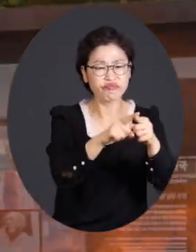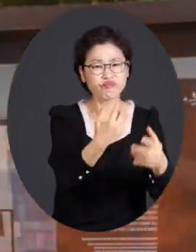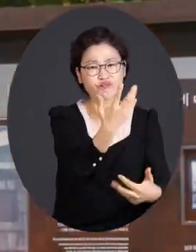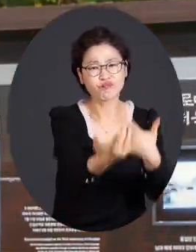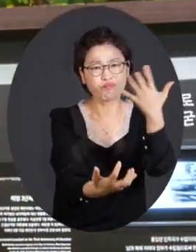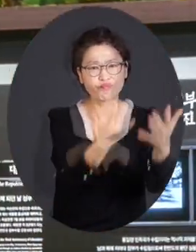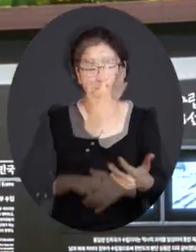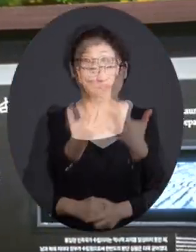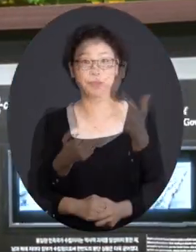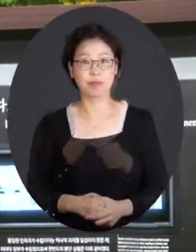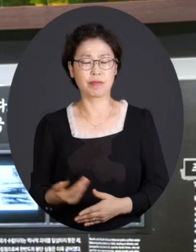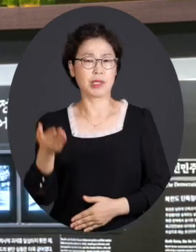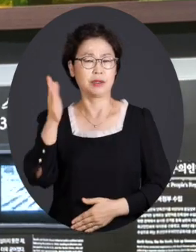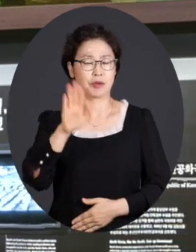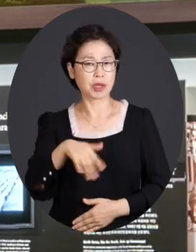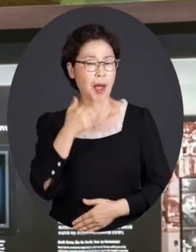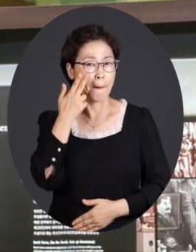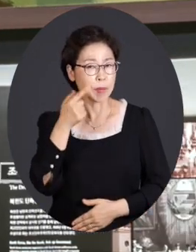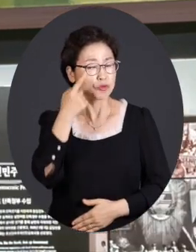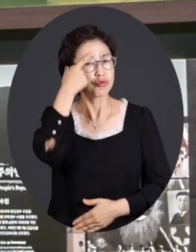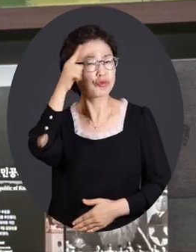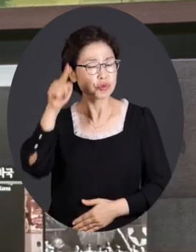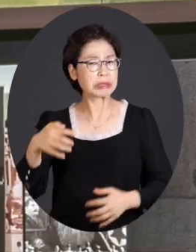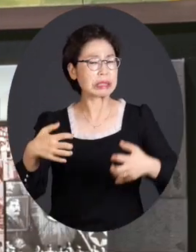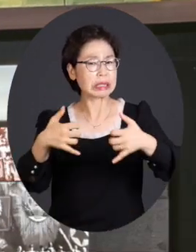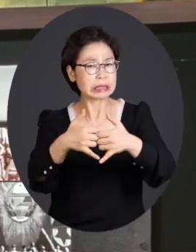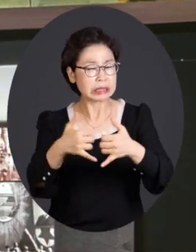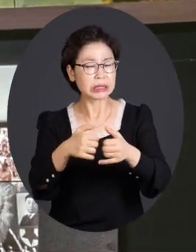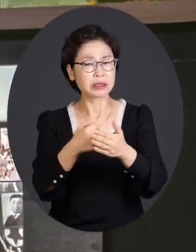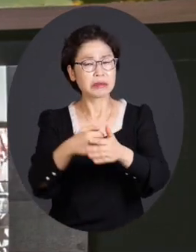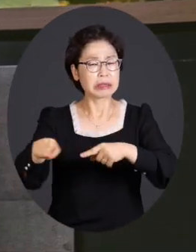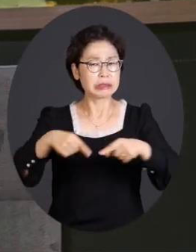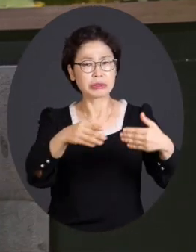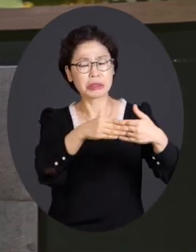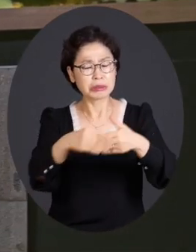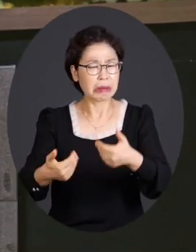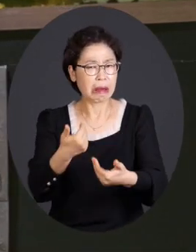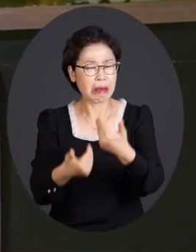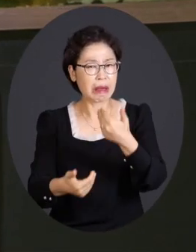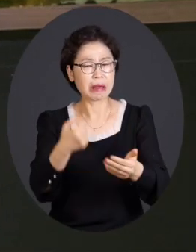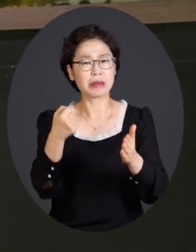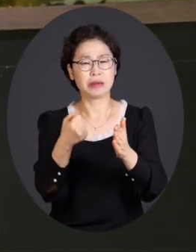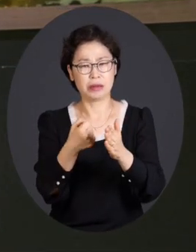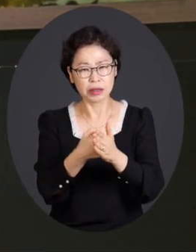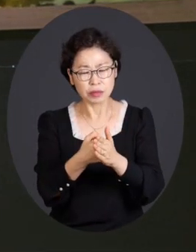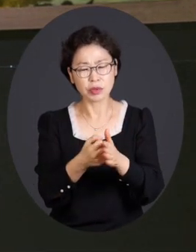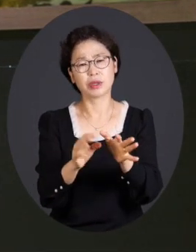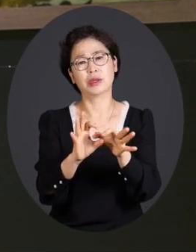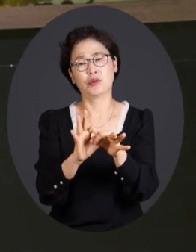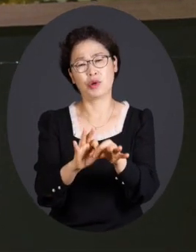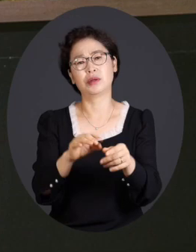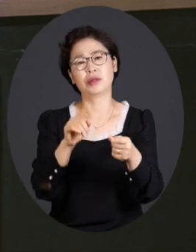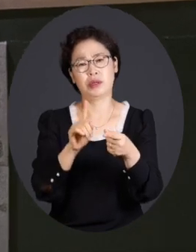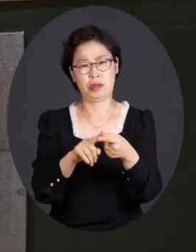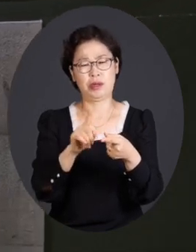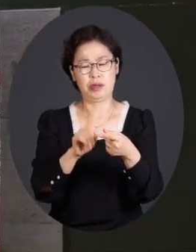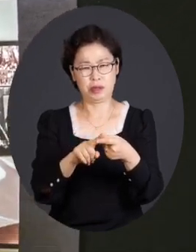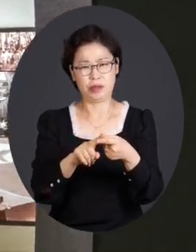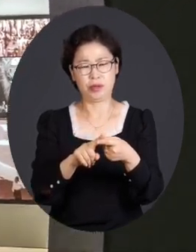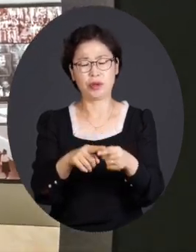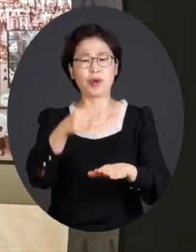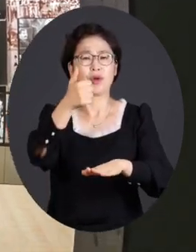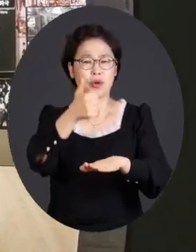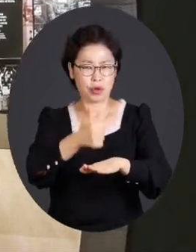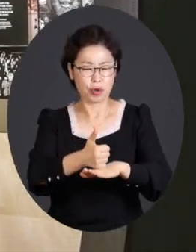지릅니다. 그러나 미국과 소련의 냉전, 정치 지도자들의 분열로 민족의 운명은 유엔으로